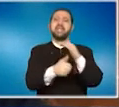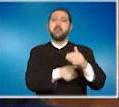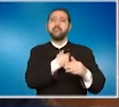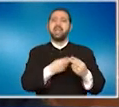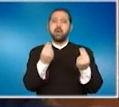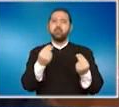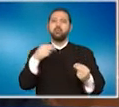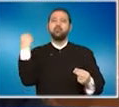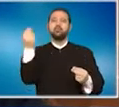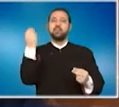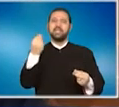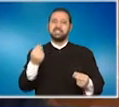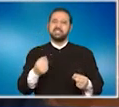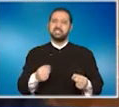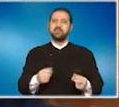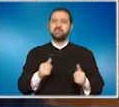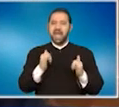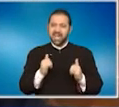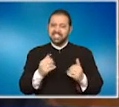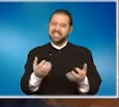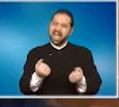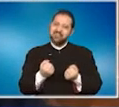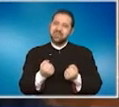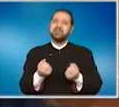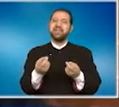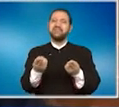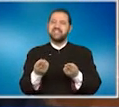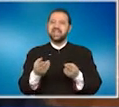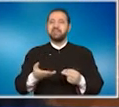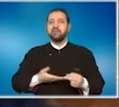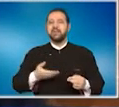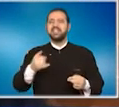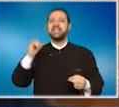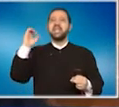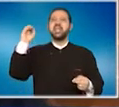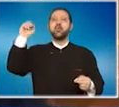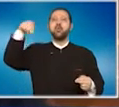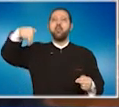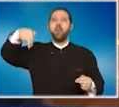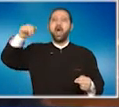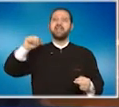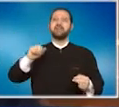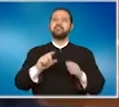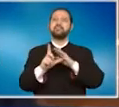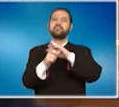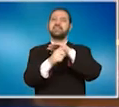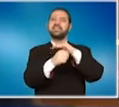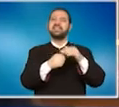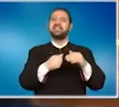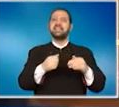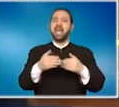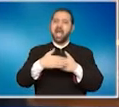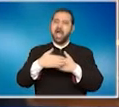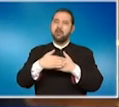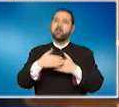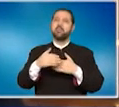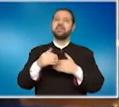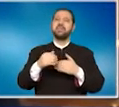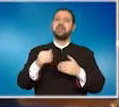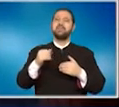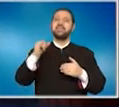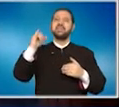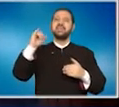Bunului Dumnezeu. Partenerul de dialog din această zi este Părintele Popa Ioan, preot slujitor la Biserica Sfântul Nicolae din Dimieni, Ialomița.